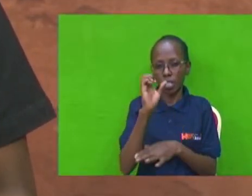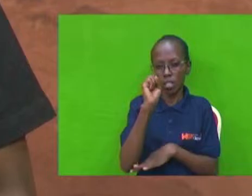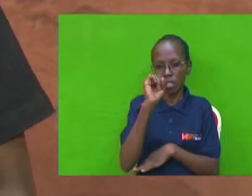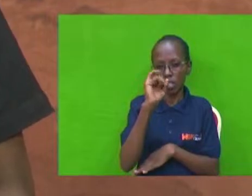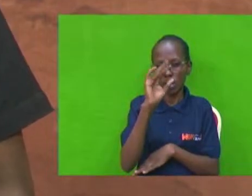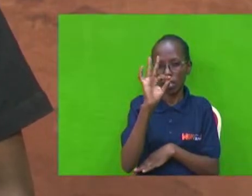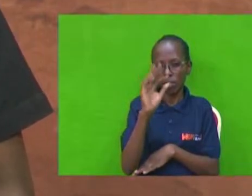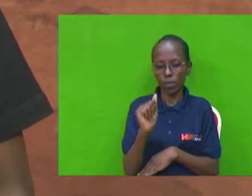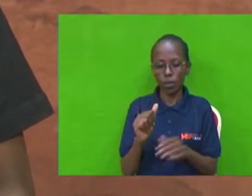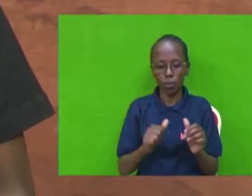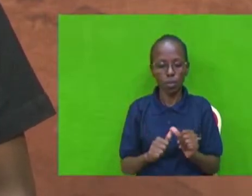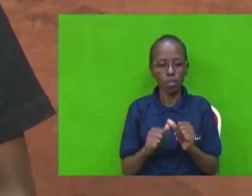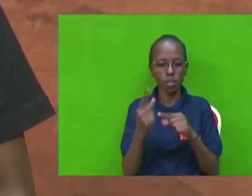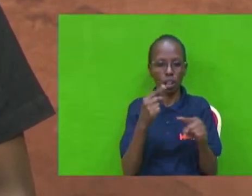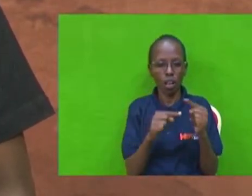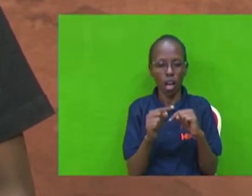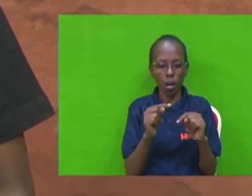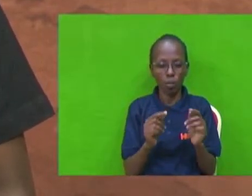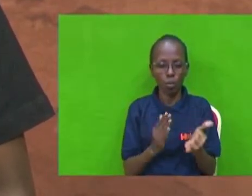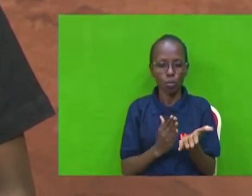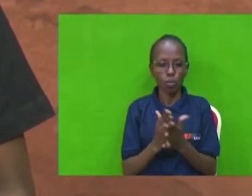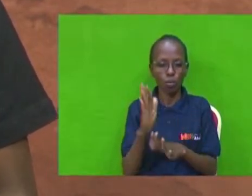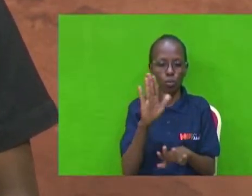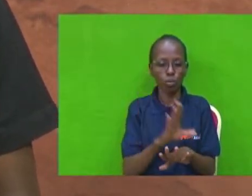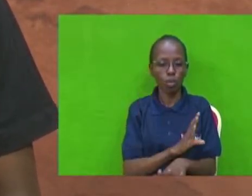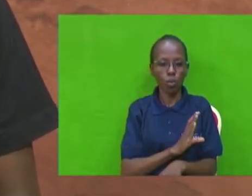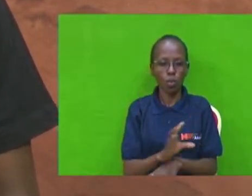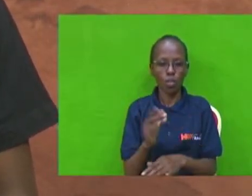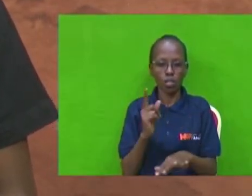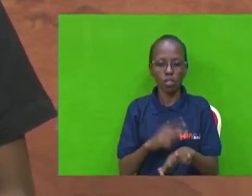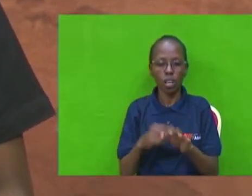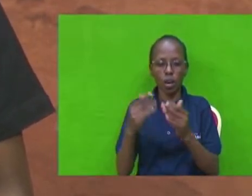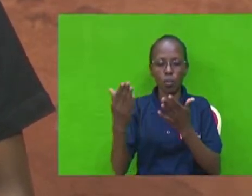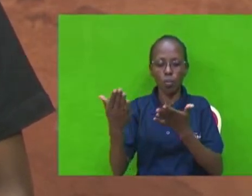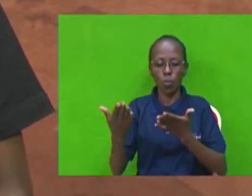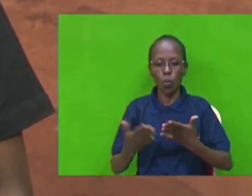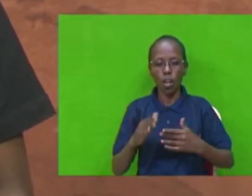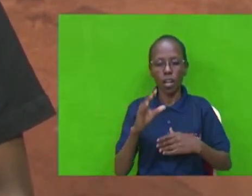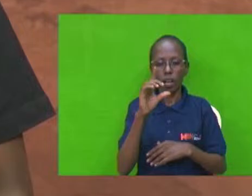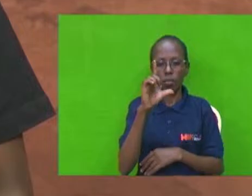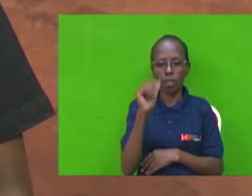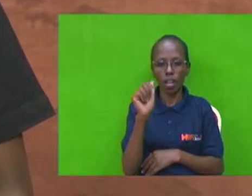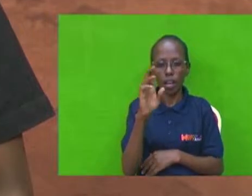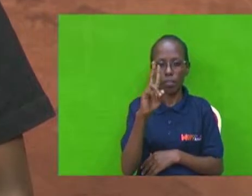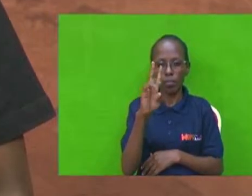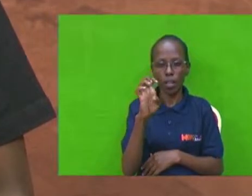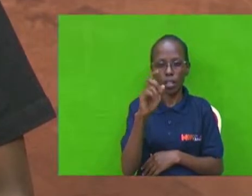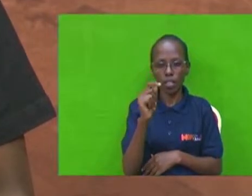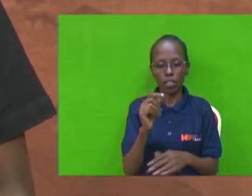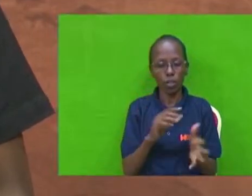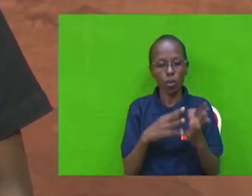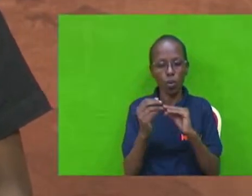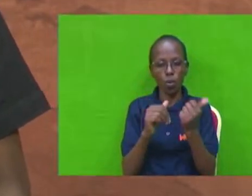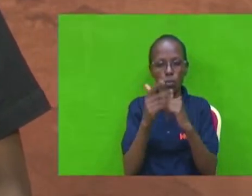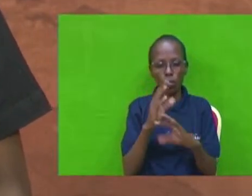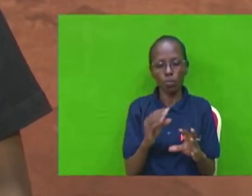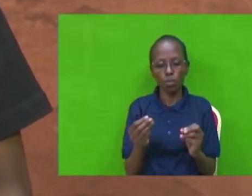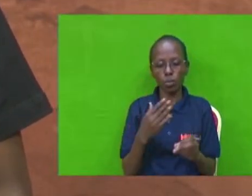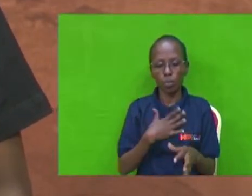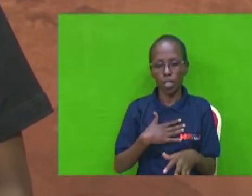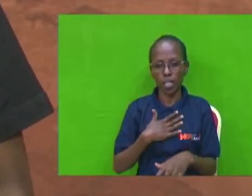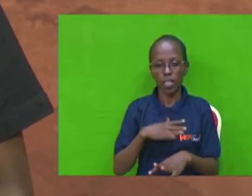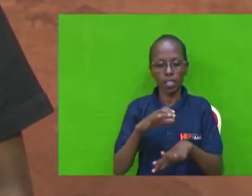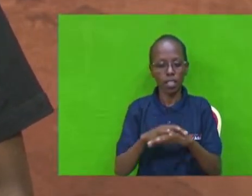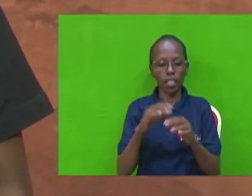sauti kumtukuza Mungu kwa kwaya zetu. Tunapomkaribisha ndugu Lavet, usiende mbali, pata mahubiri kupitia njia ya